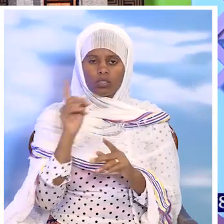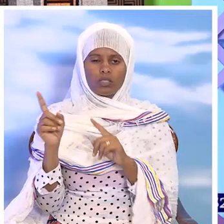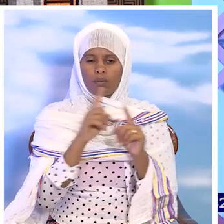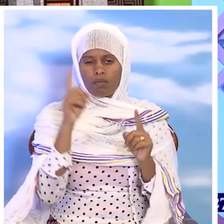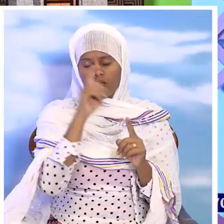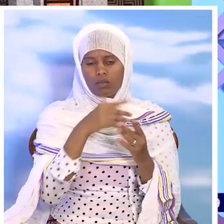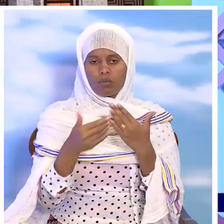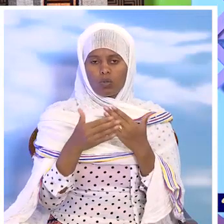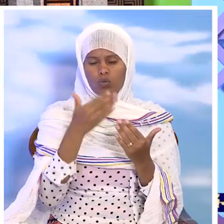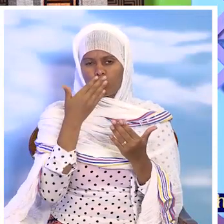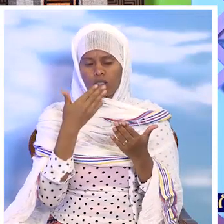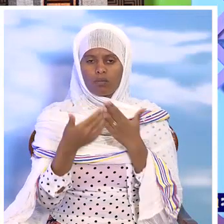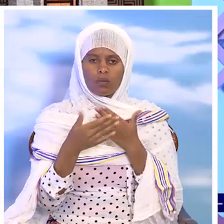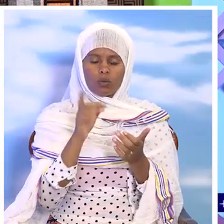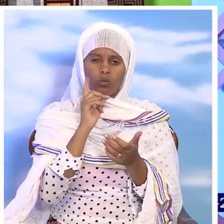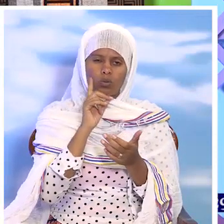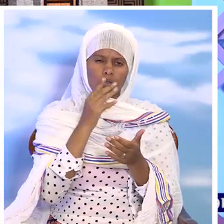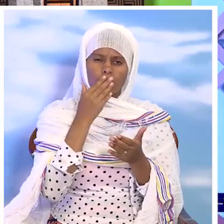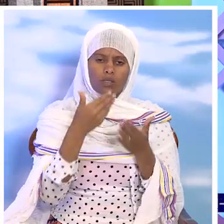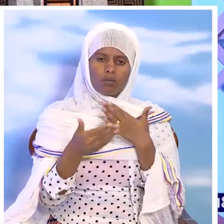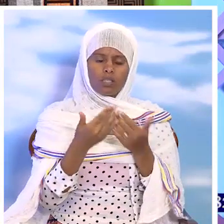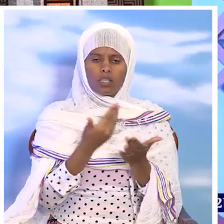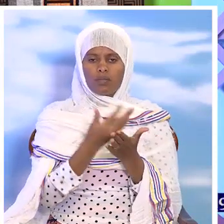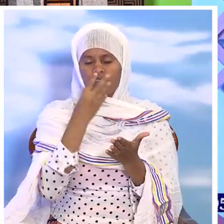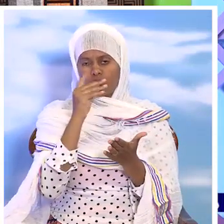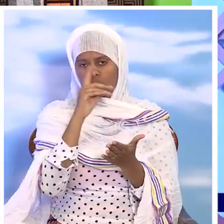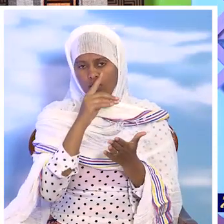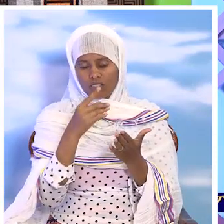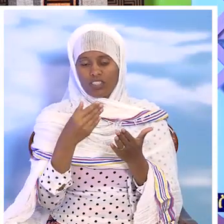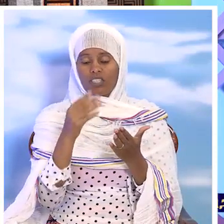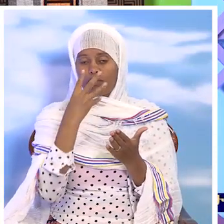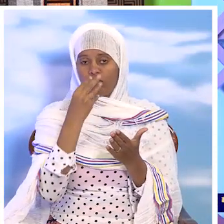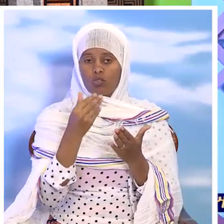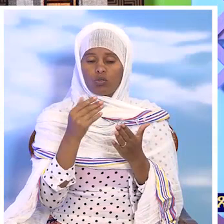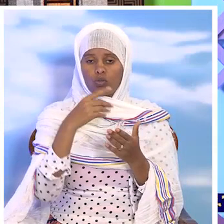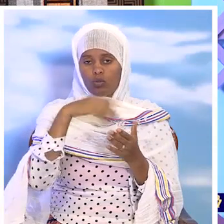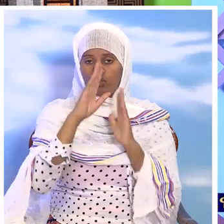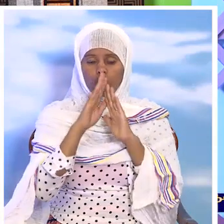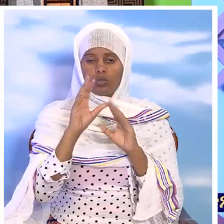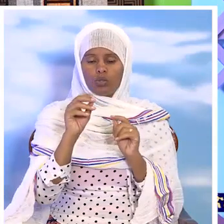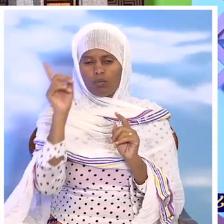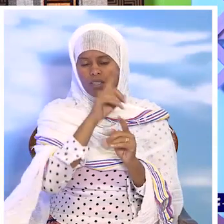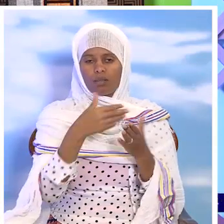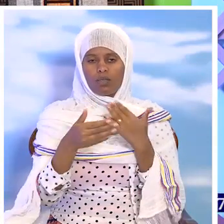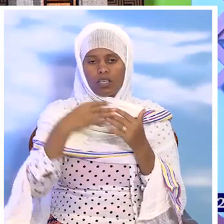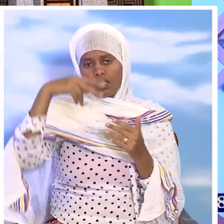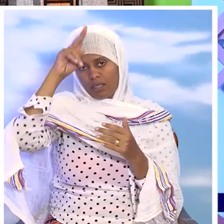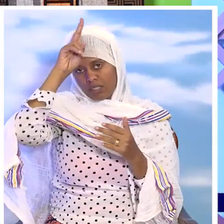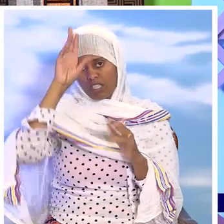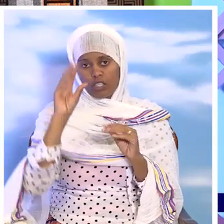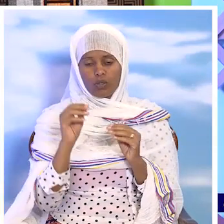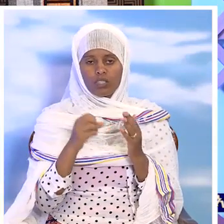ከሎ ፅቡቅ ክገብር ከሎ ሁሉ ጊዜ ፅቡቅ ክገብር ከሎ ካብ መንፈስ ቅዱስ እዩ ሕማቅ ክገብር ከሎ ከዓ ካብ ፀላእ ሰናያት ካብ ዲያብሎስ እዩ። ስለዚ